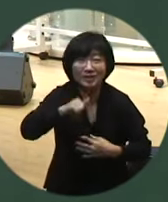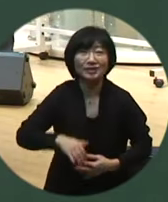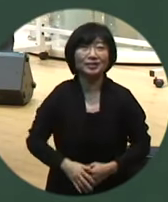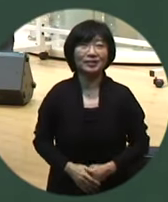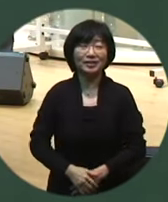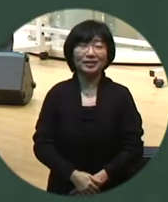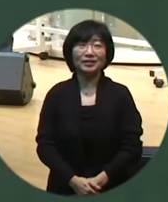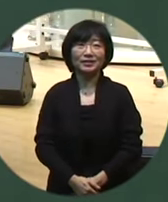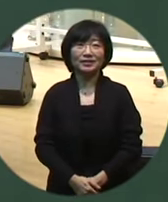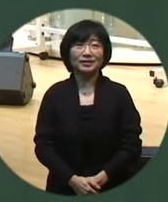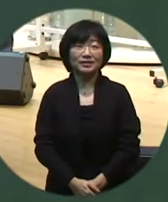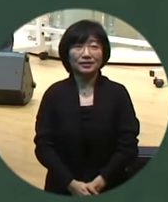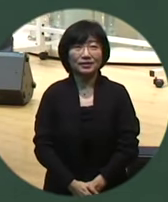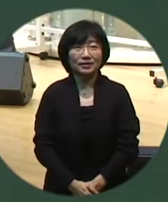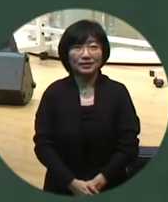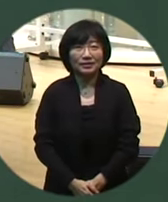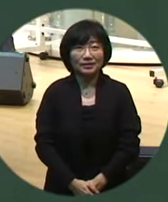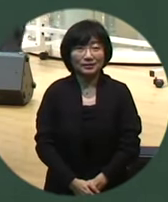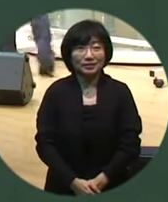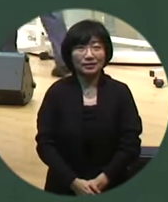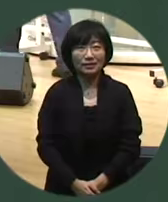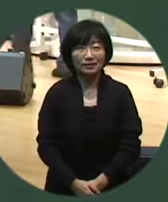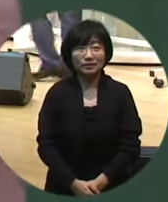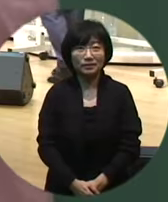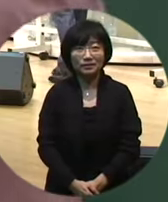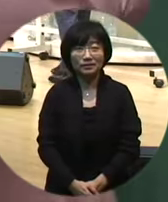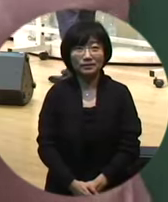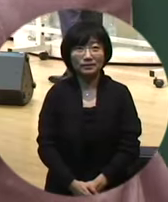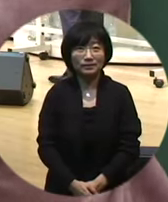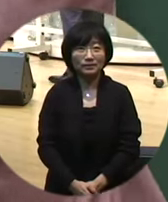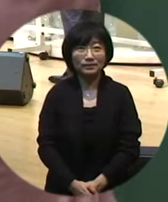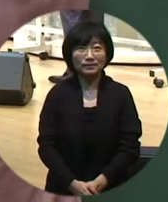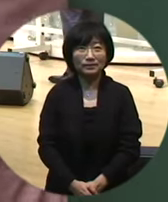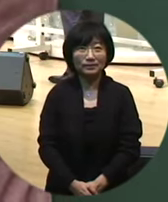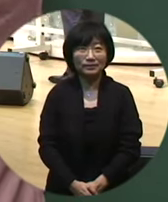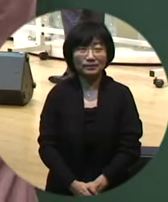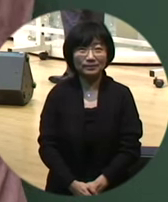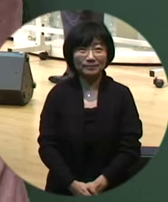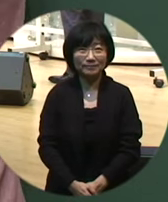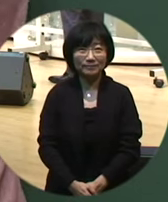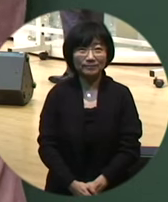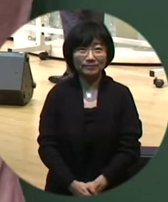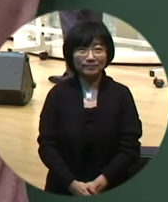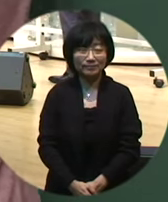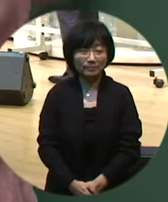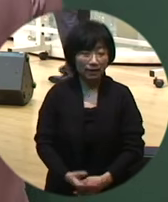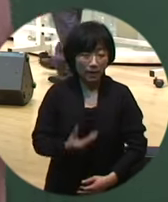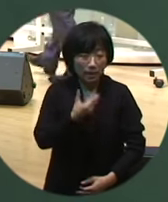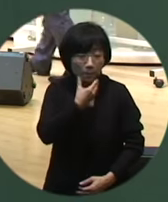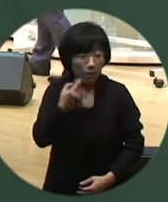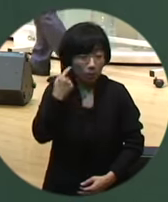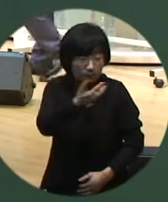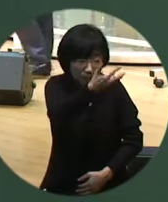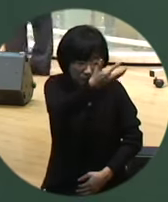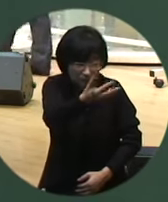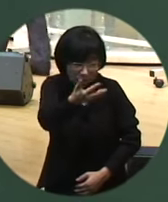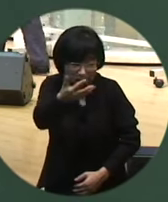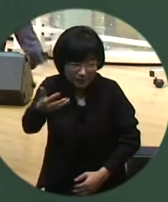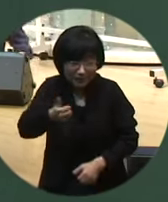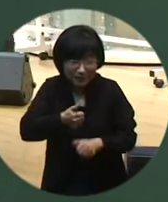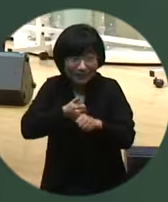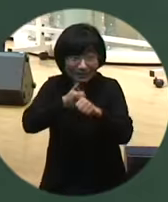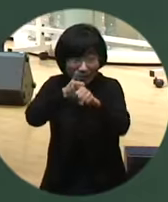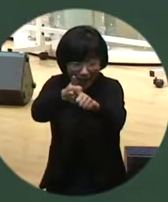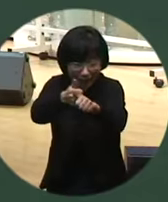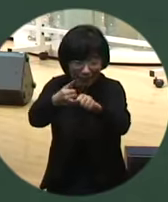third. 복음의 흐름 속에 당연한 응답이 올 수밖에 없죠. Within that flow of the gospel,